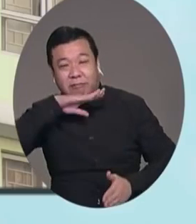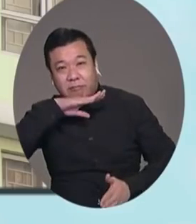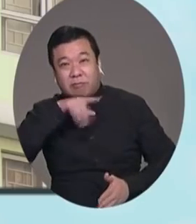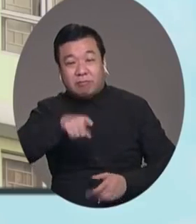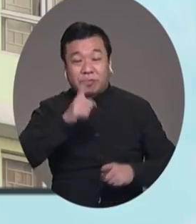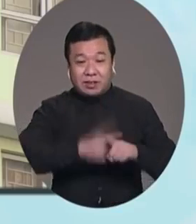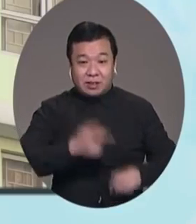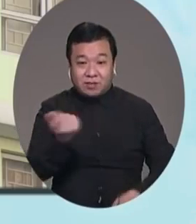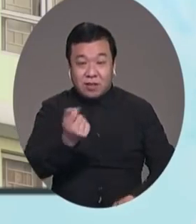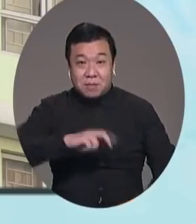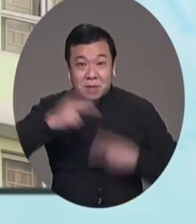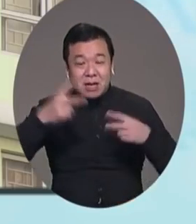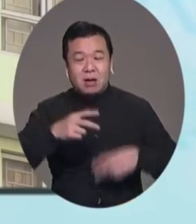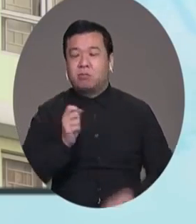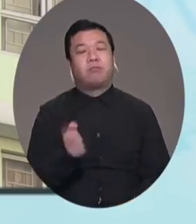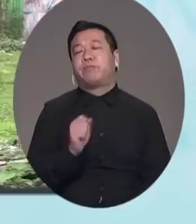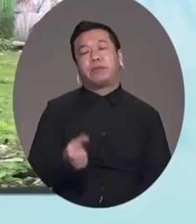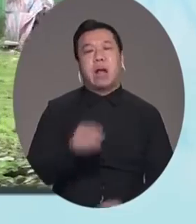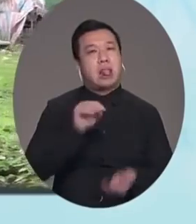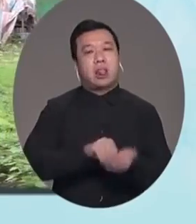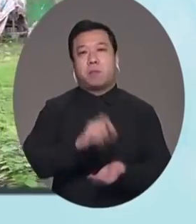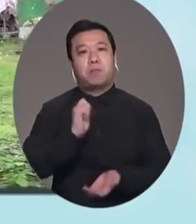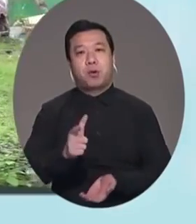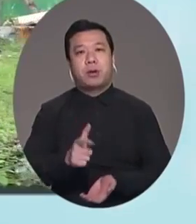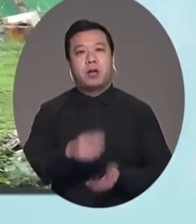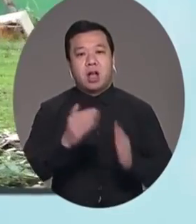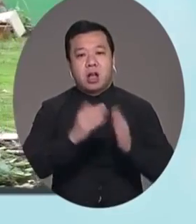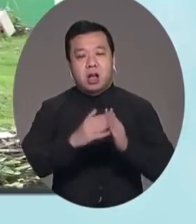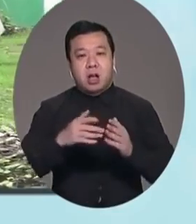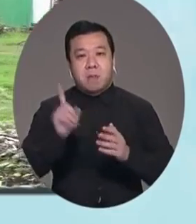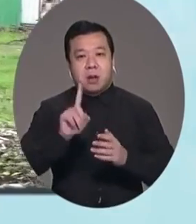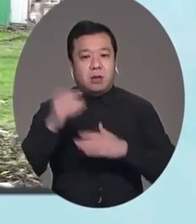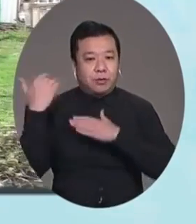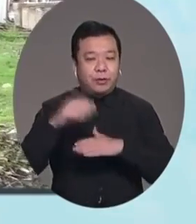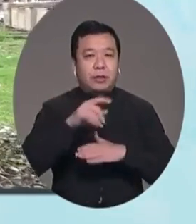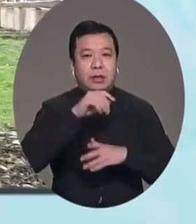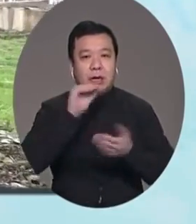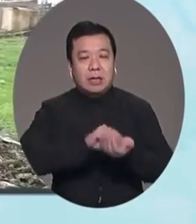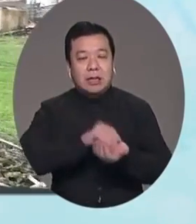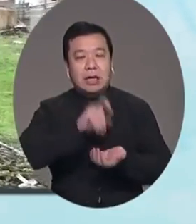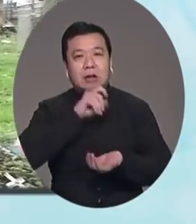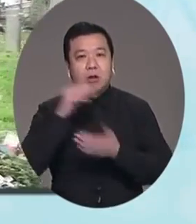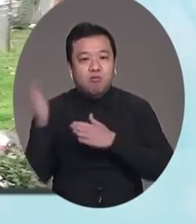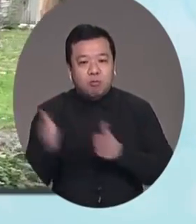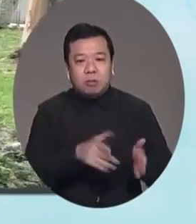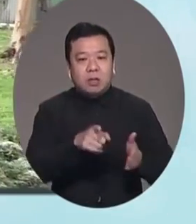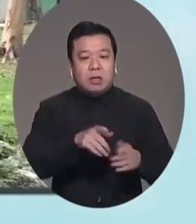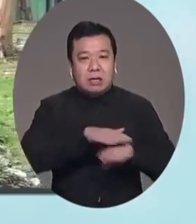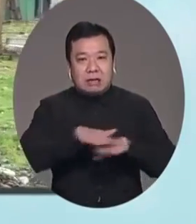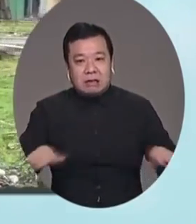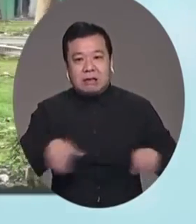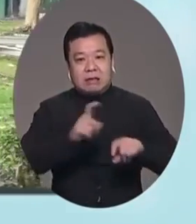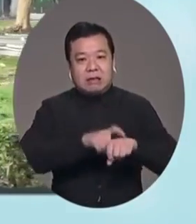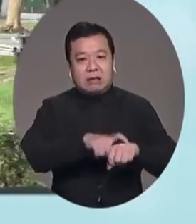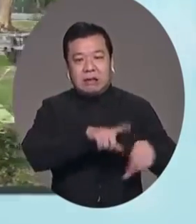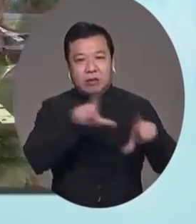有明顯的改善，是不會的、因為房屋供應是有一個過程、土地的開拓更加有一個很漫長